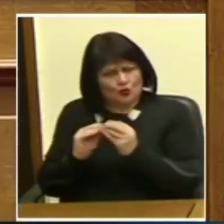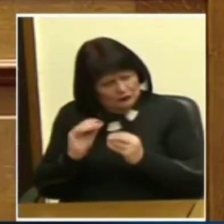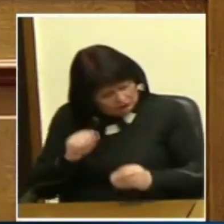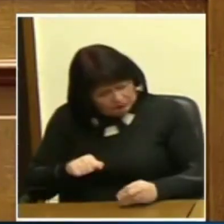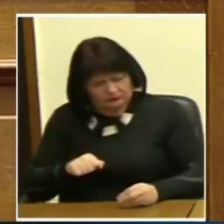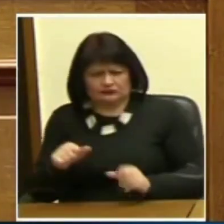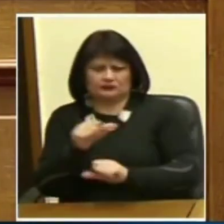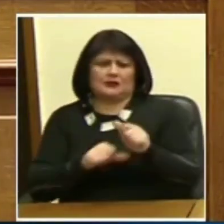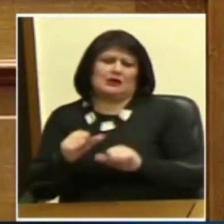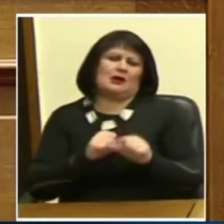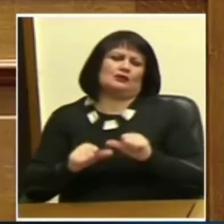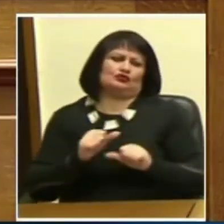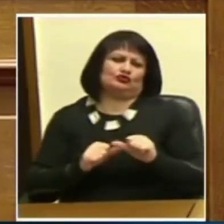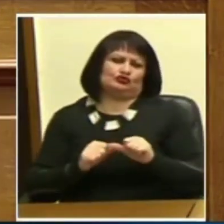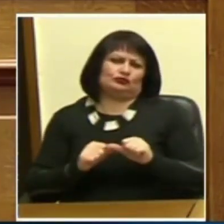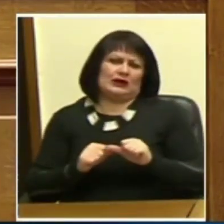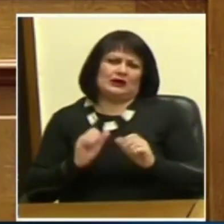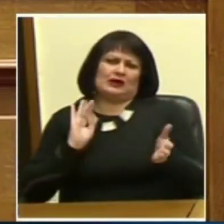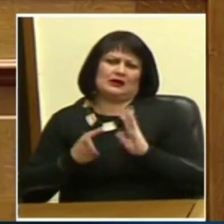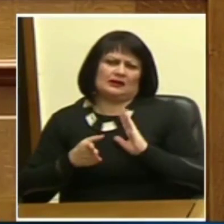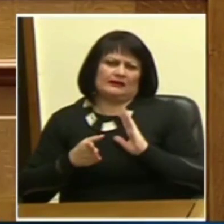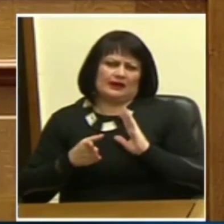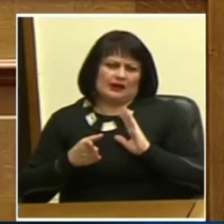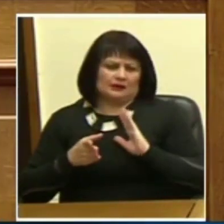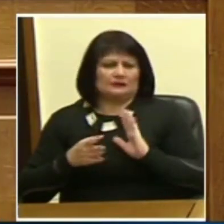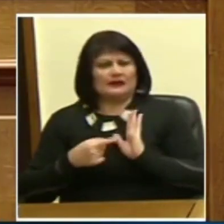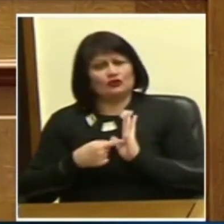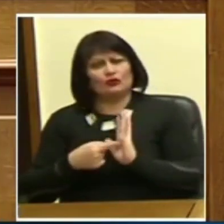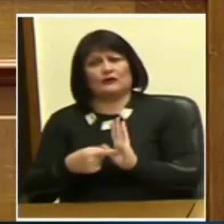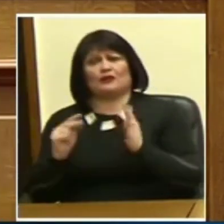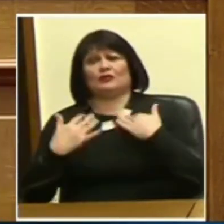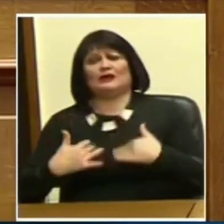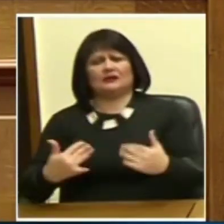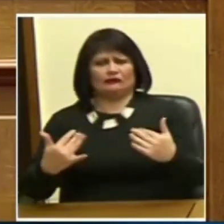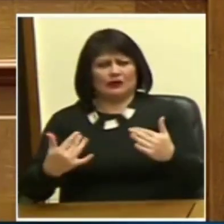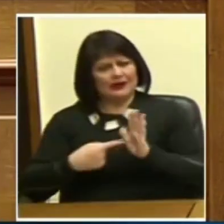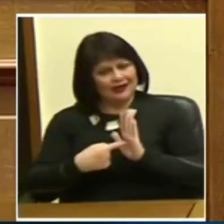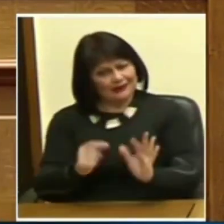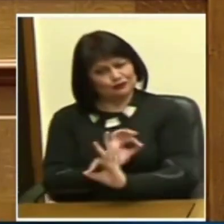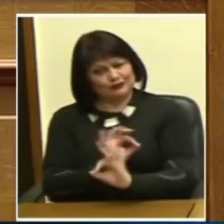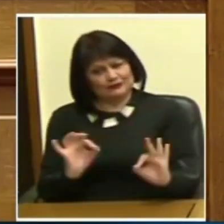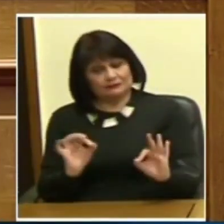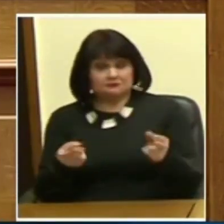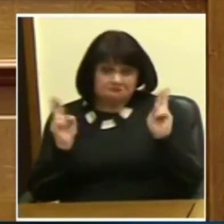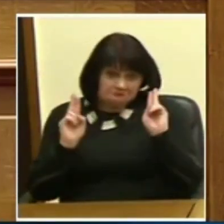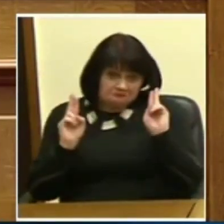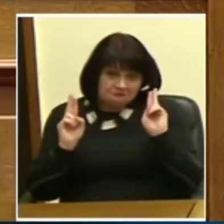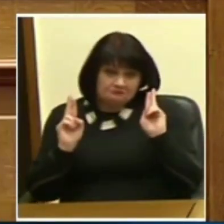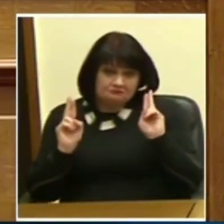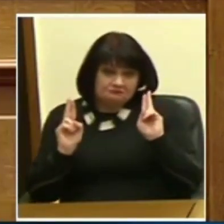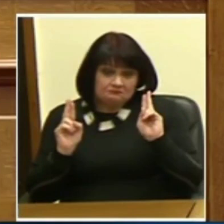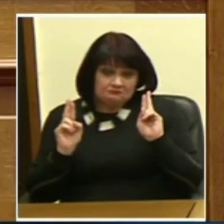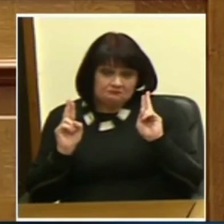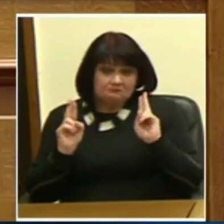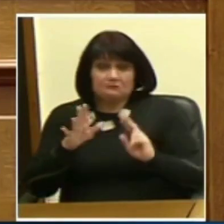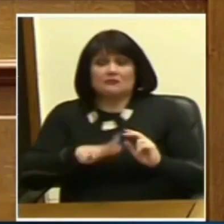να αλλάξουμε μια και καλή την εικόνα του Κοινοβουλίου και ίσως και μακάρι την εικόνα που έχουν